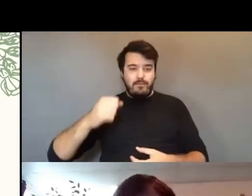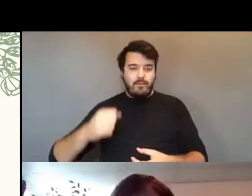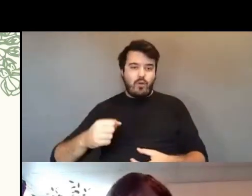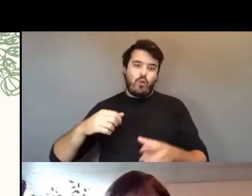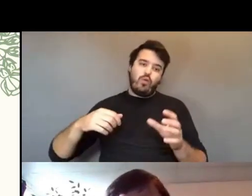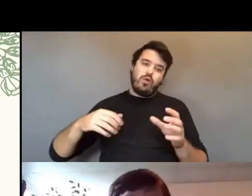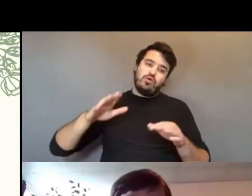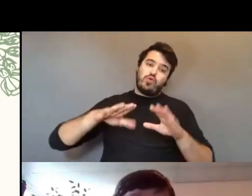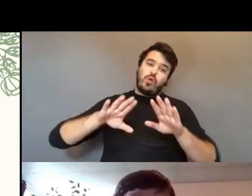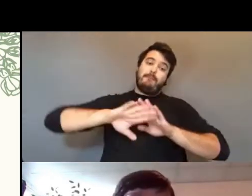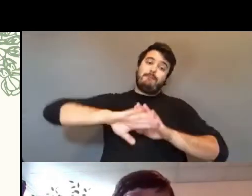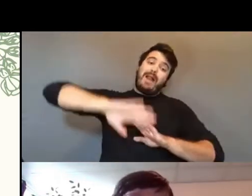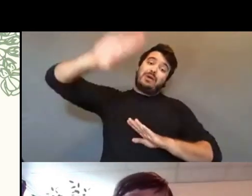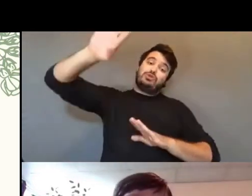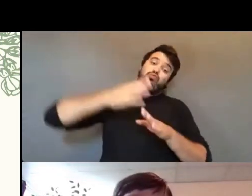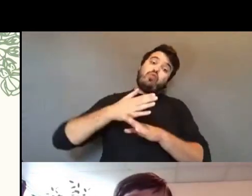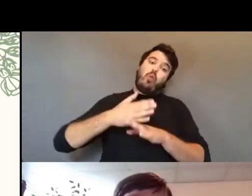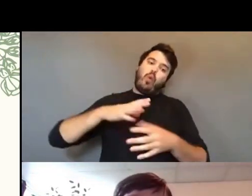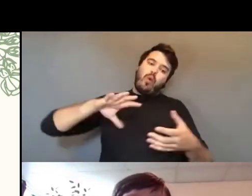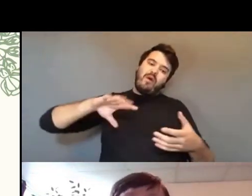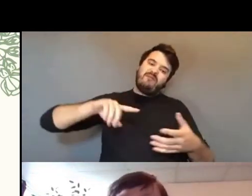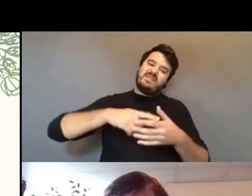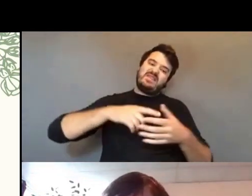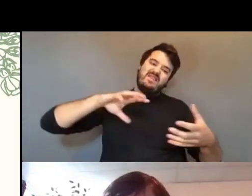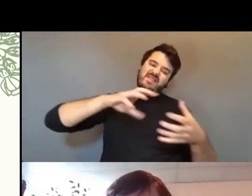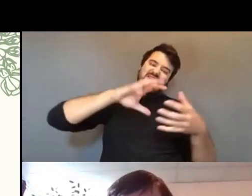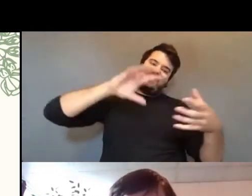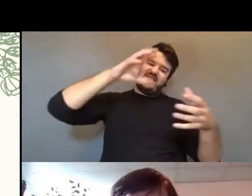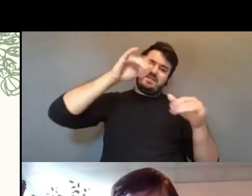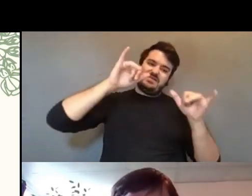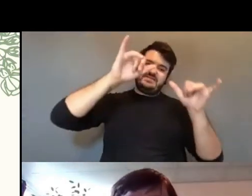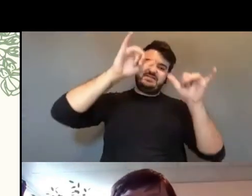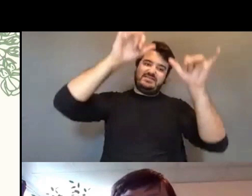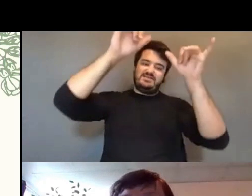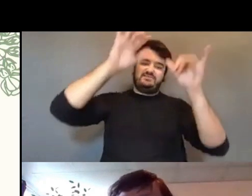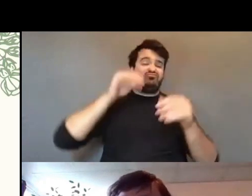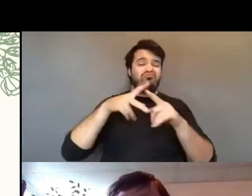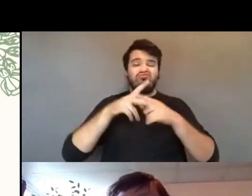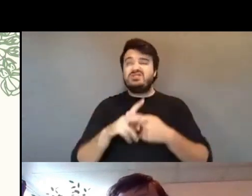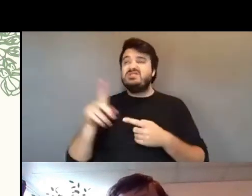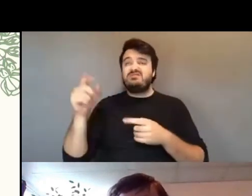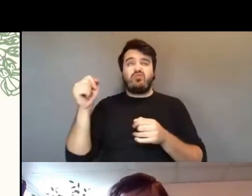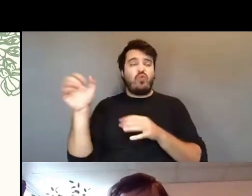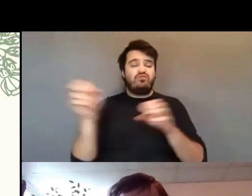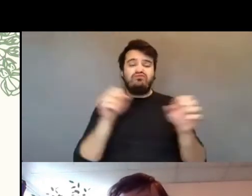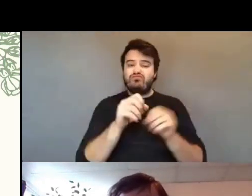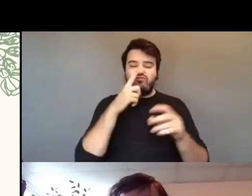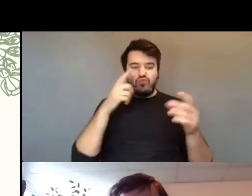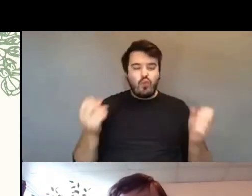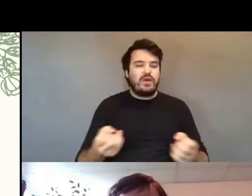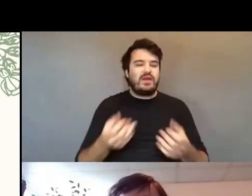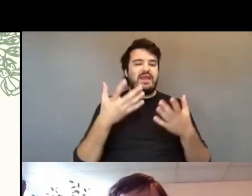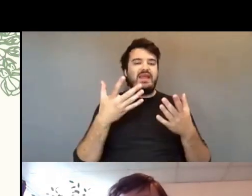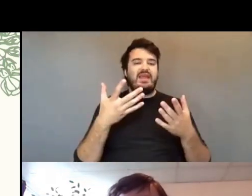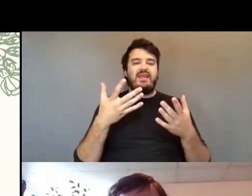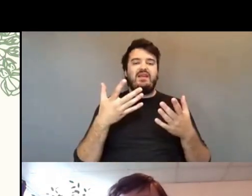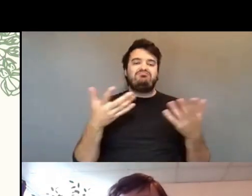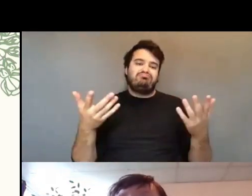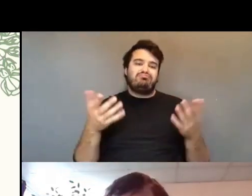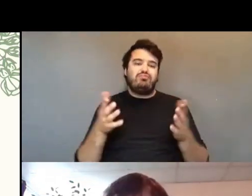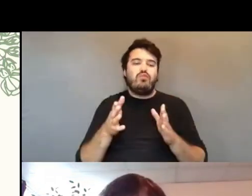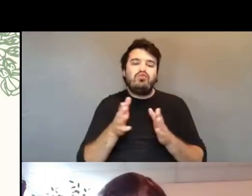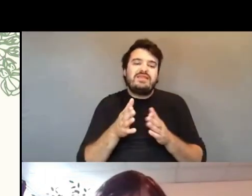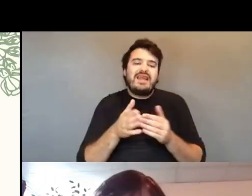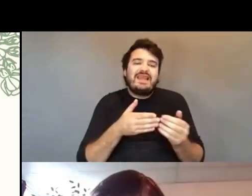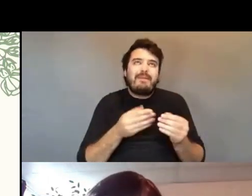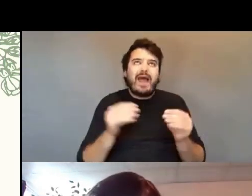une planche de bois. Donc, il y a différents outils et matériaux en quincaillerie pour créer des mise